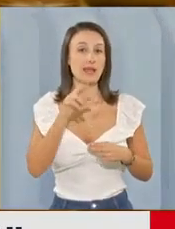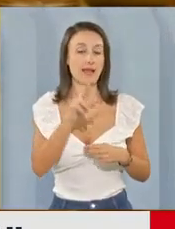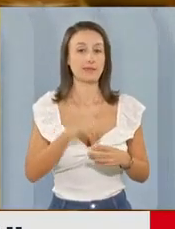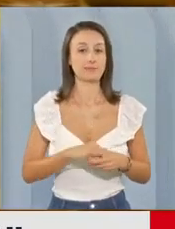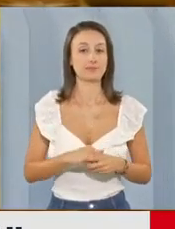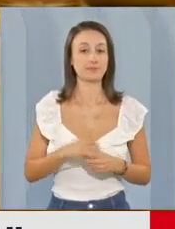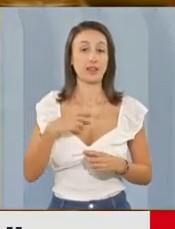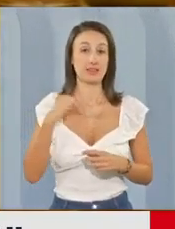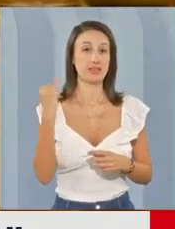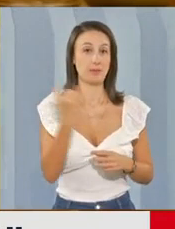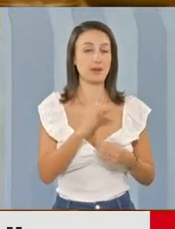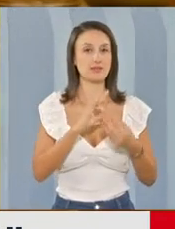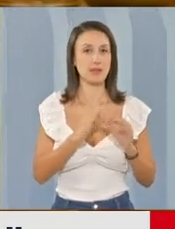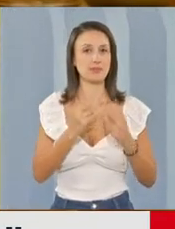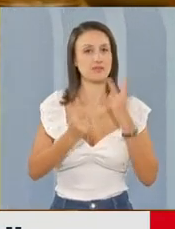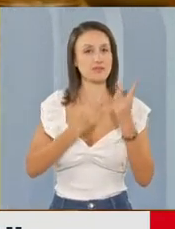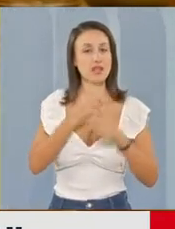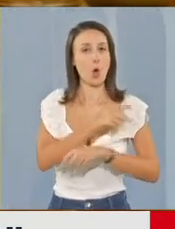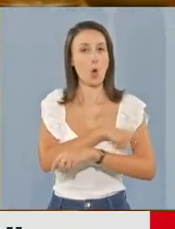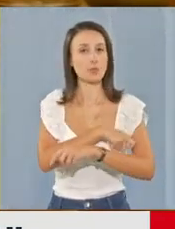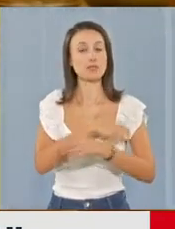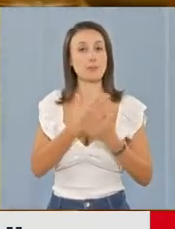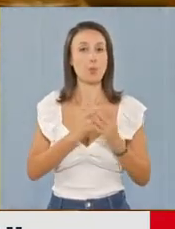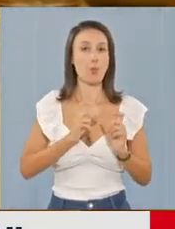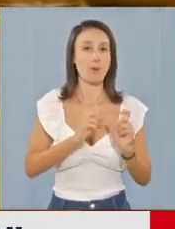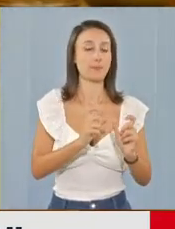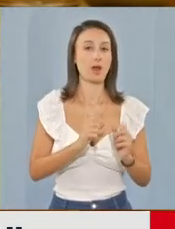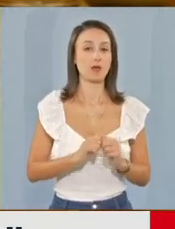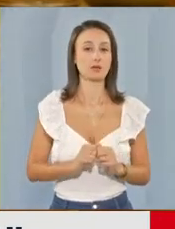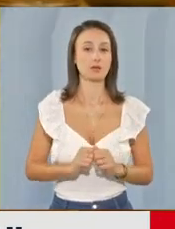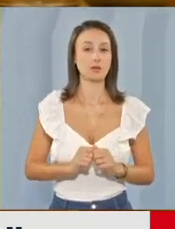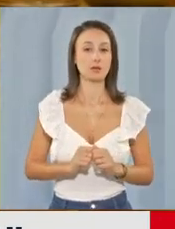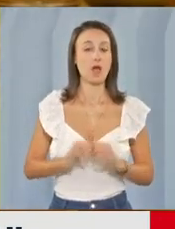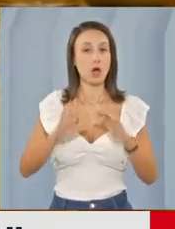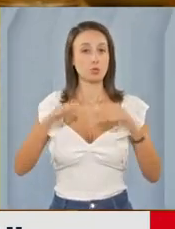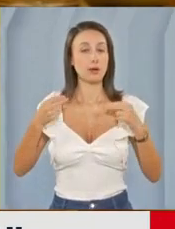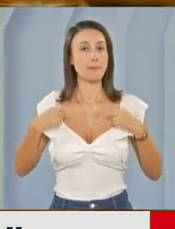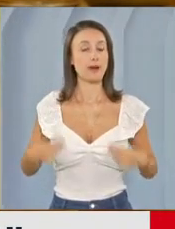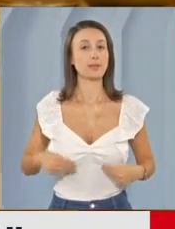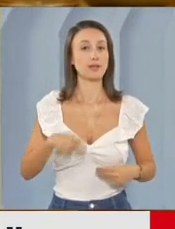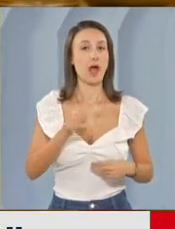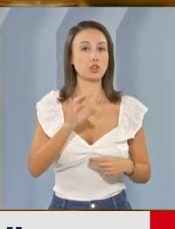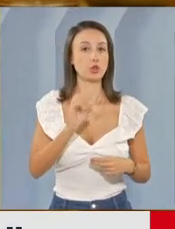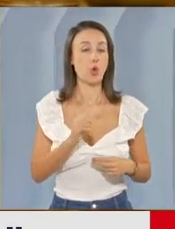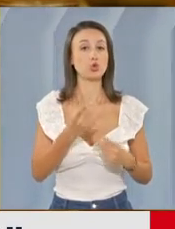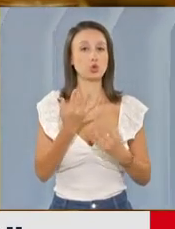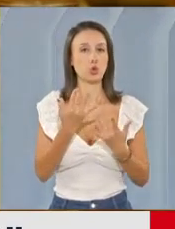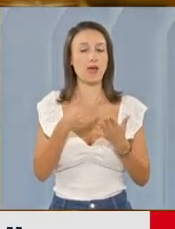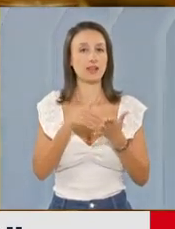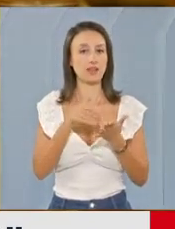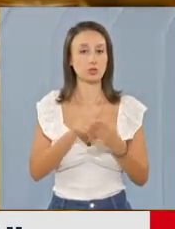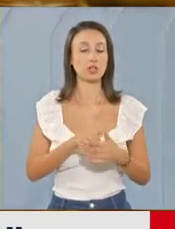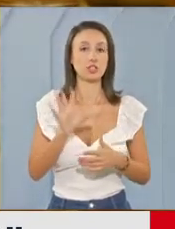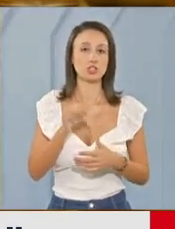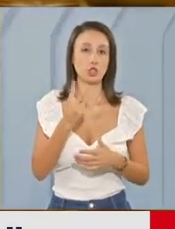Nicu fălcoi deplasarea constat în Vizitarea comisiei pentru apărare și securitate a adunării parlamentare anato iar totalul costurilor